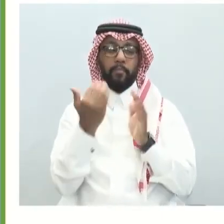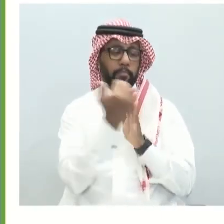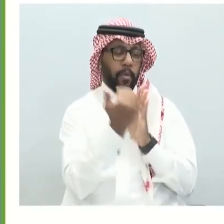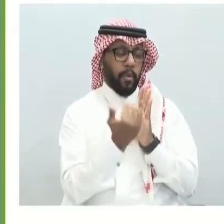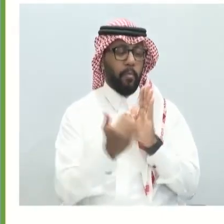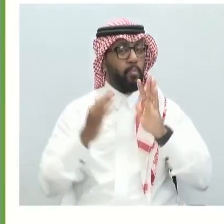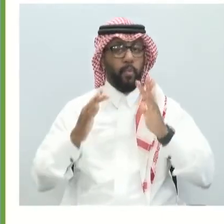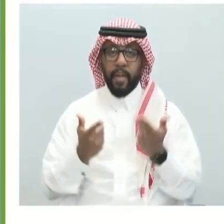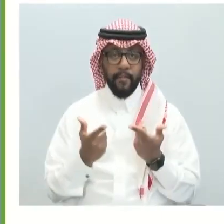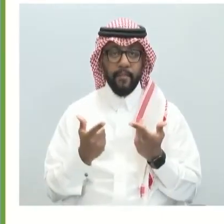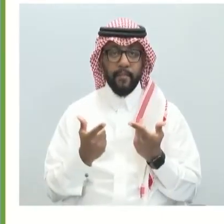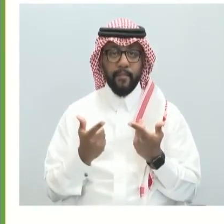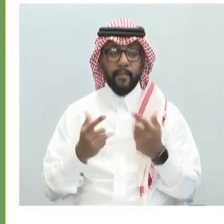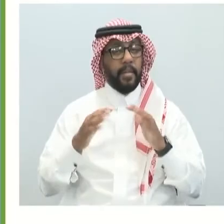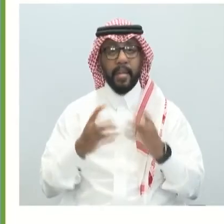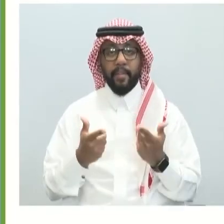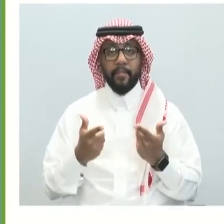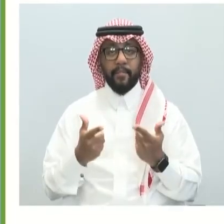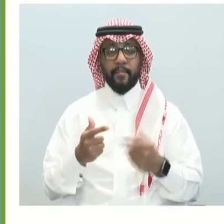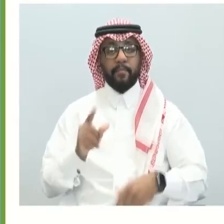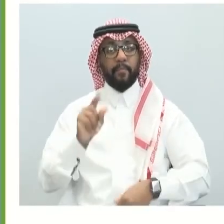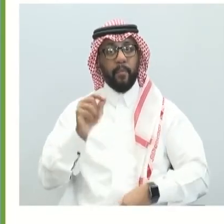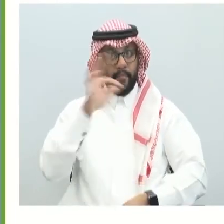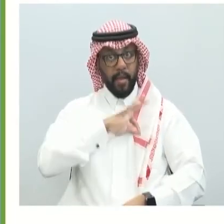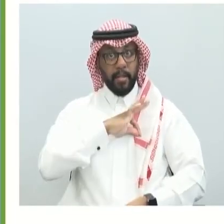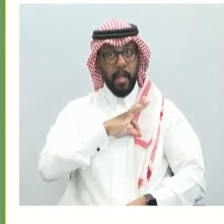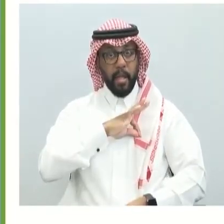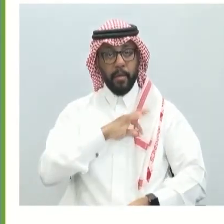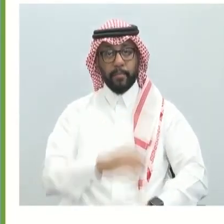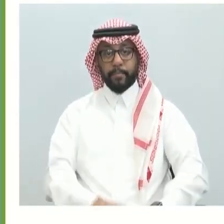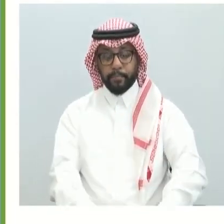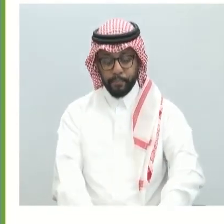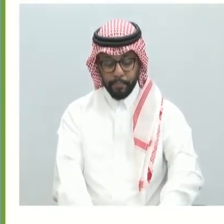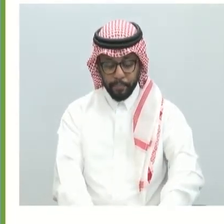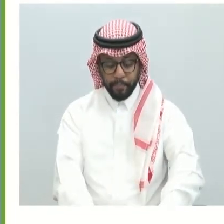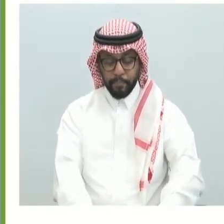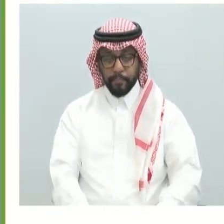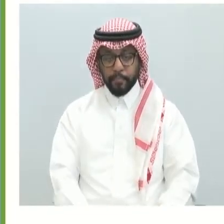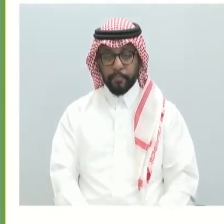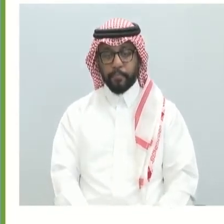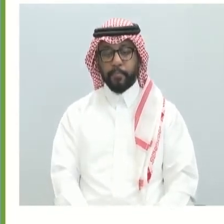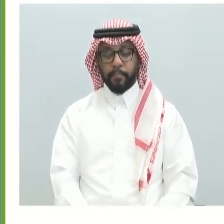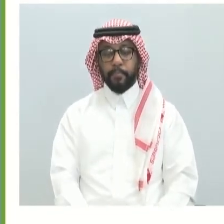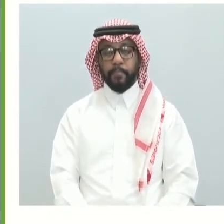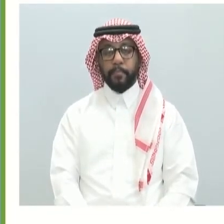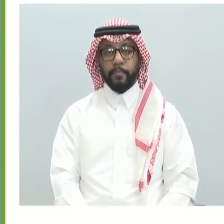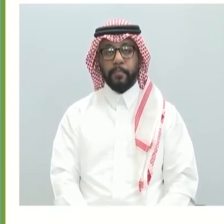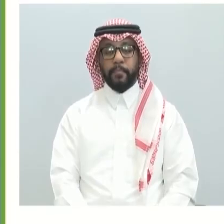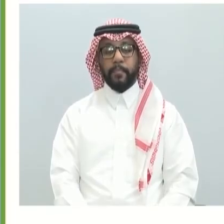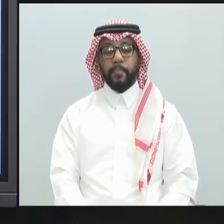اجب من الذاكره مما قراءته في النص ما وسائل تعزيز النوم الجيد